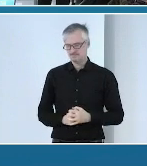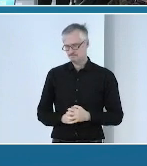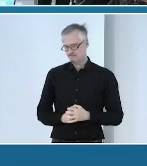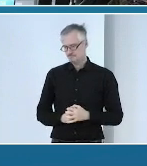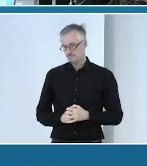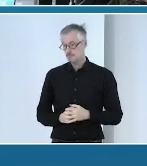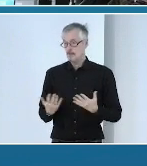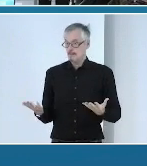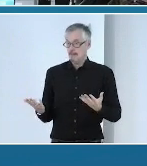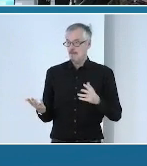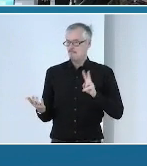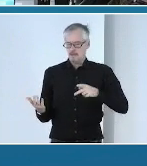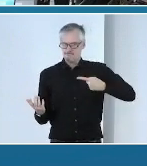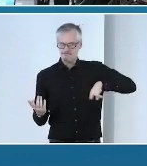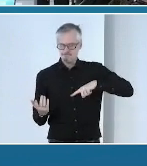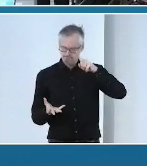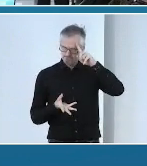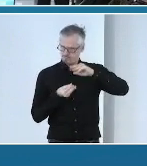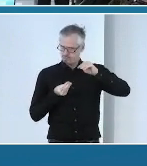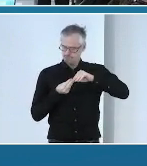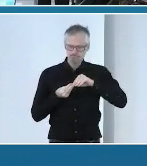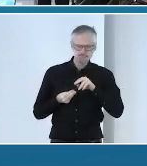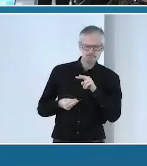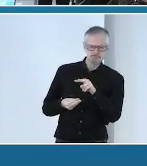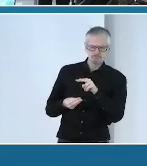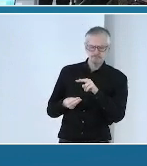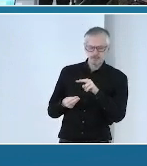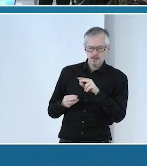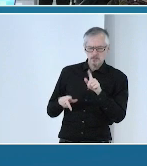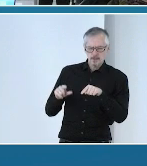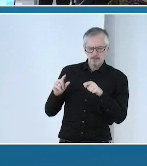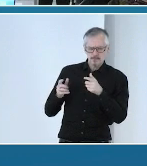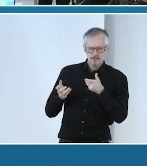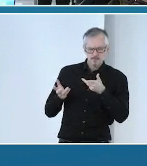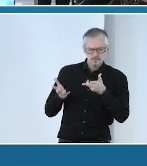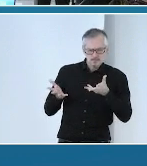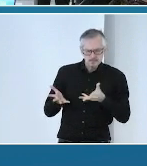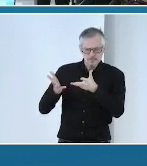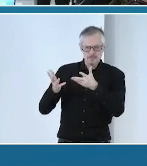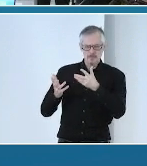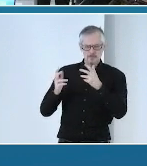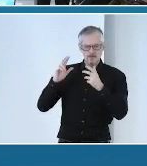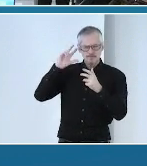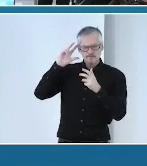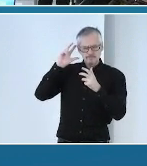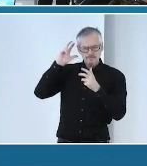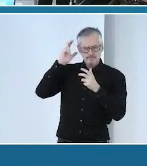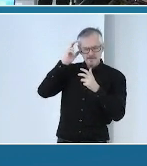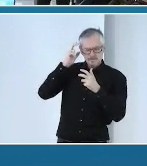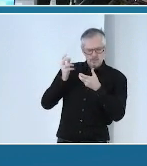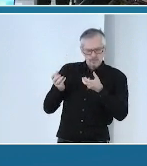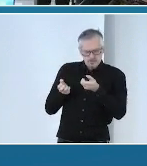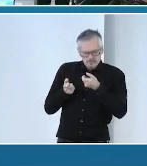on s'est demandé plutôt si la stimulation vestibulaire pourrait soulager la douleur en contribuant